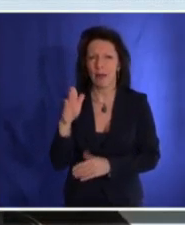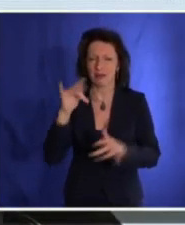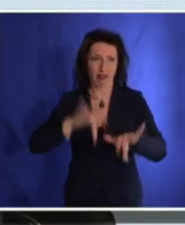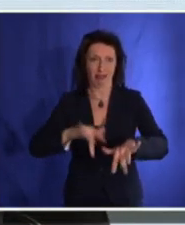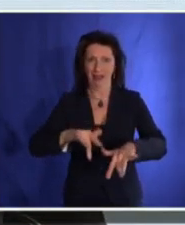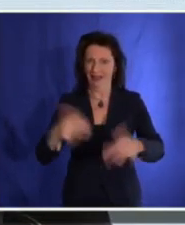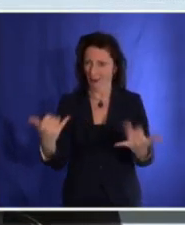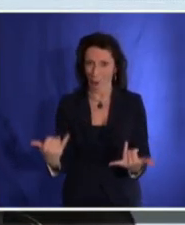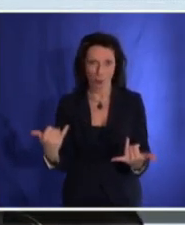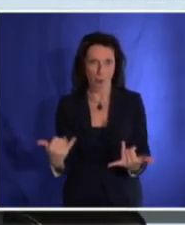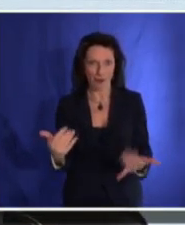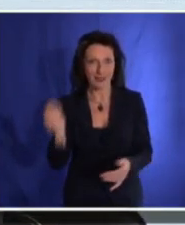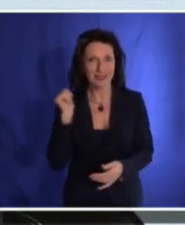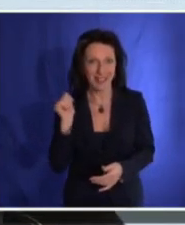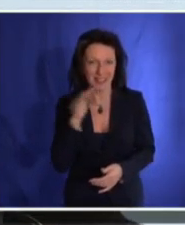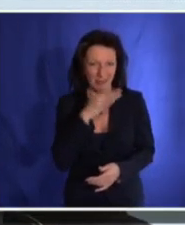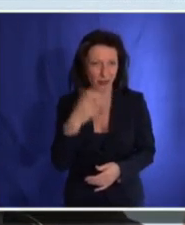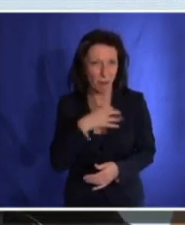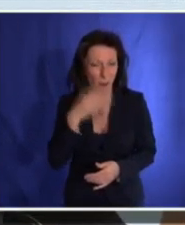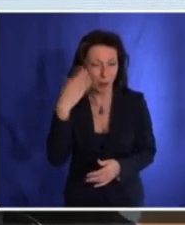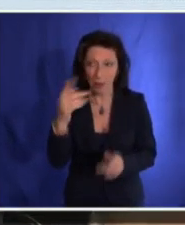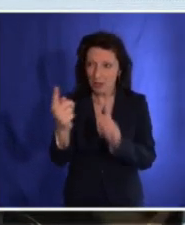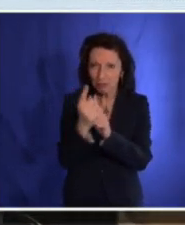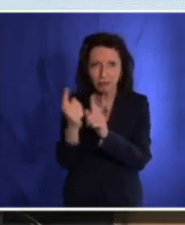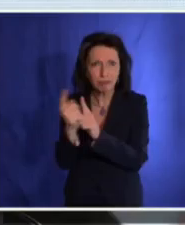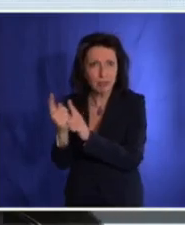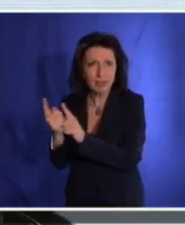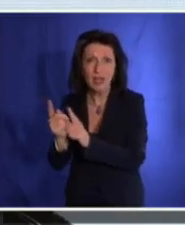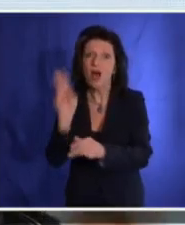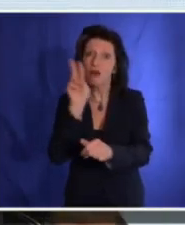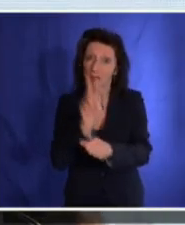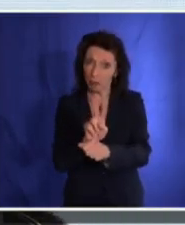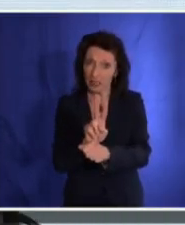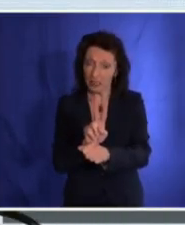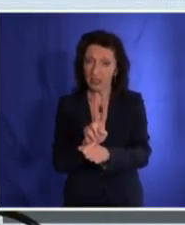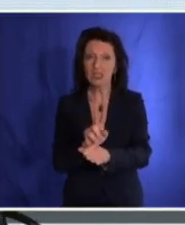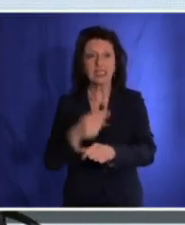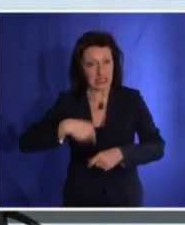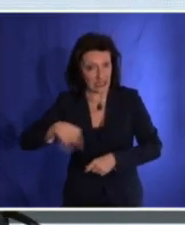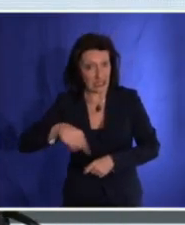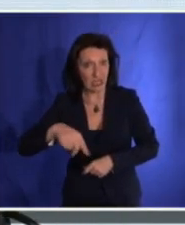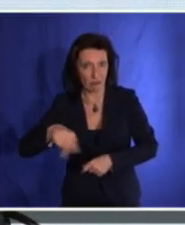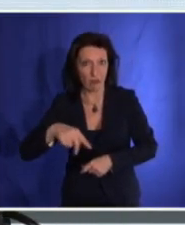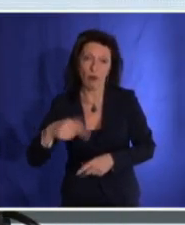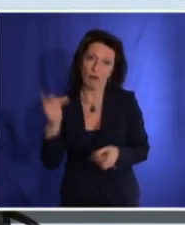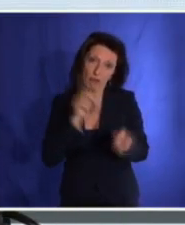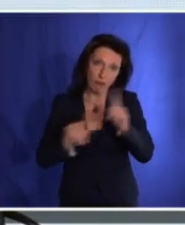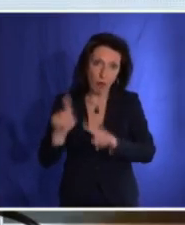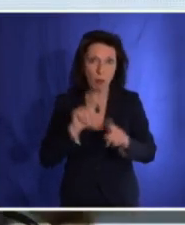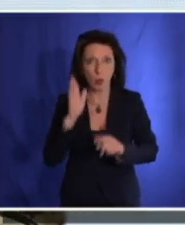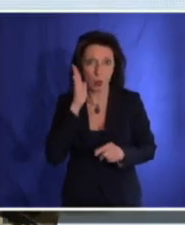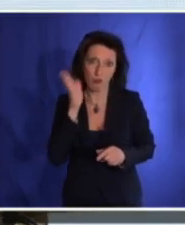gestern ja auch sehr viele getroffen. Aufgepasst, wir fördern, auch diese Woche werden wir es wahrscheinlich beschließen, die